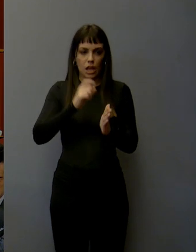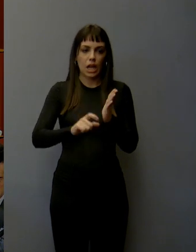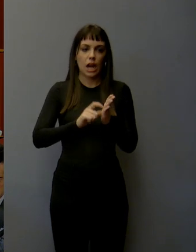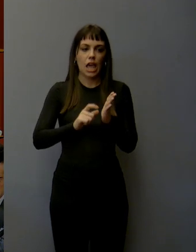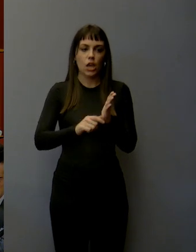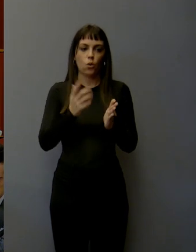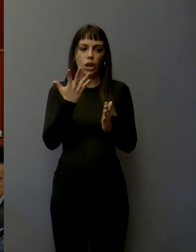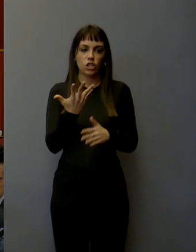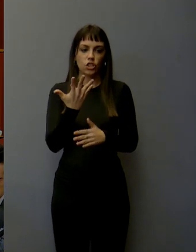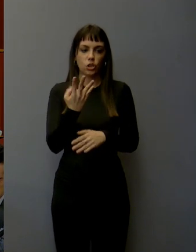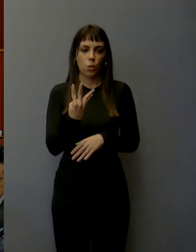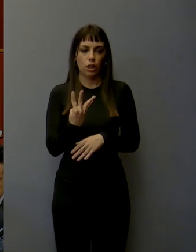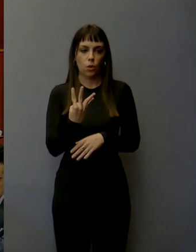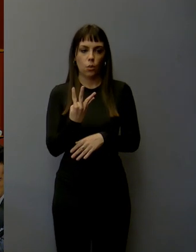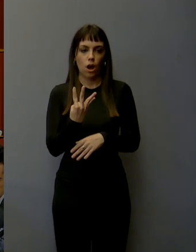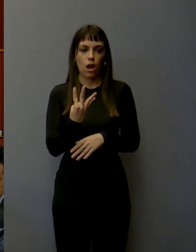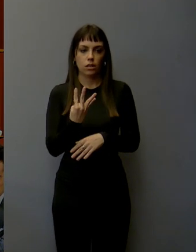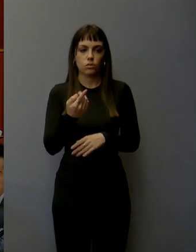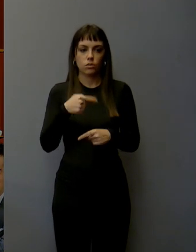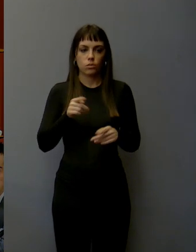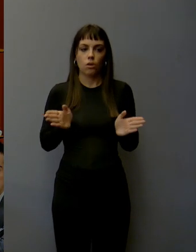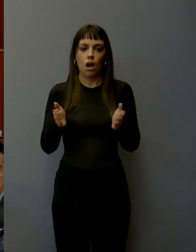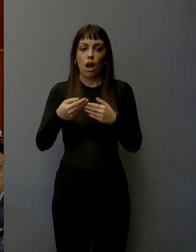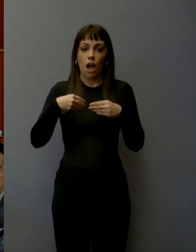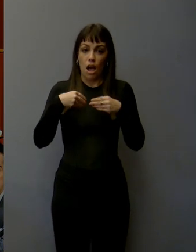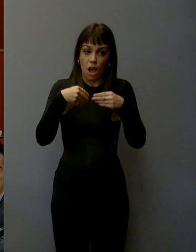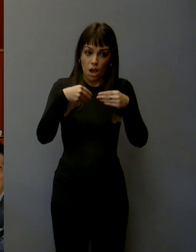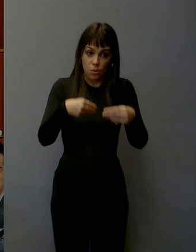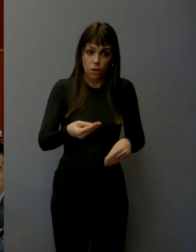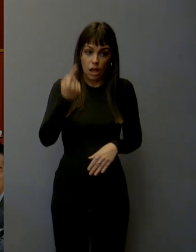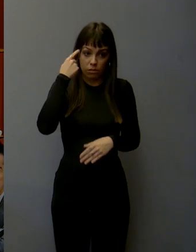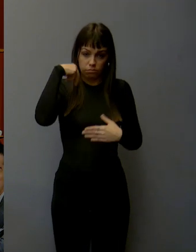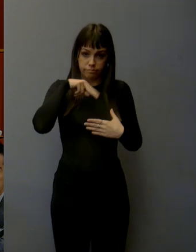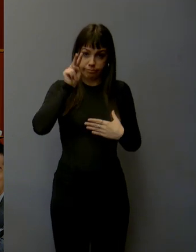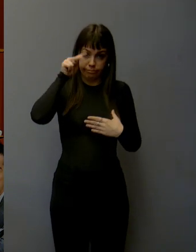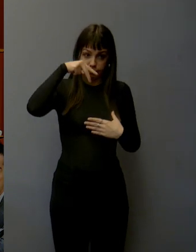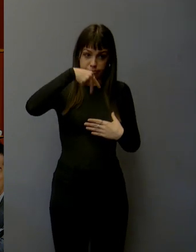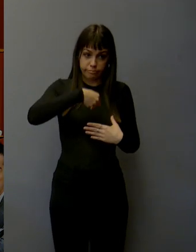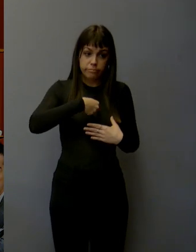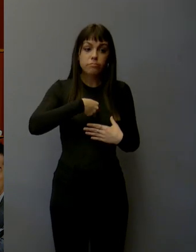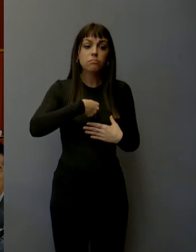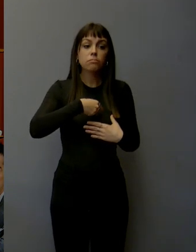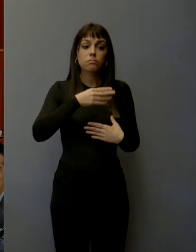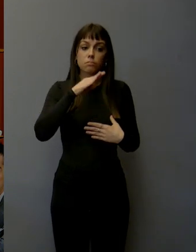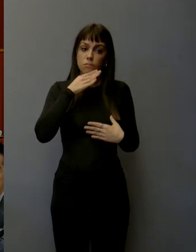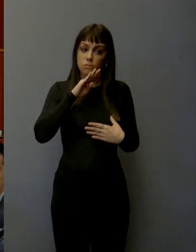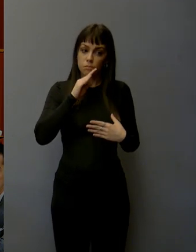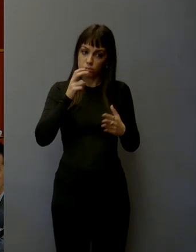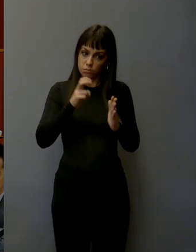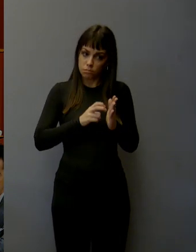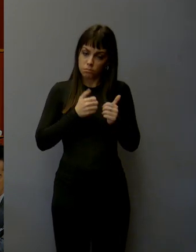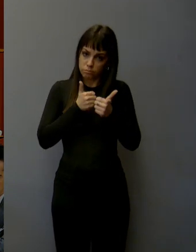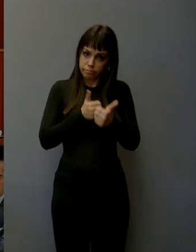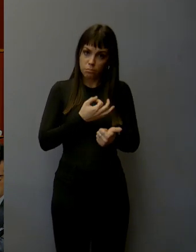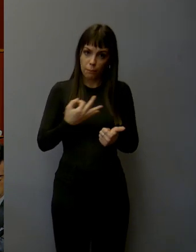si interroga quando si entra in quest'aula se si è degni nel rispetto di questo articolo non parlo di altri parlo anche